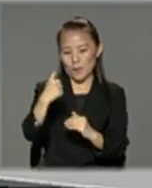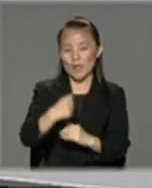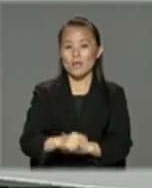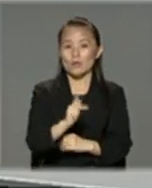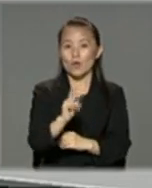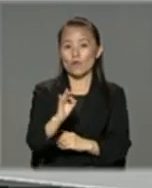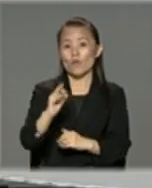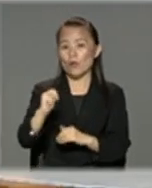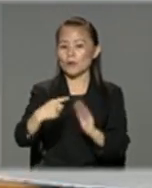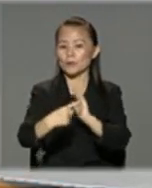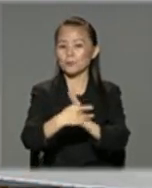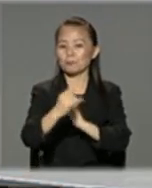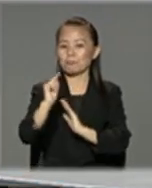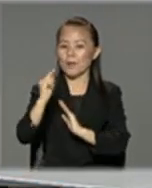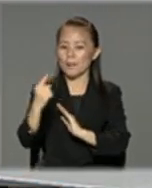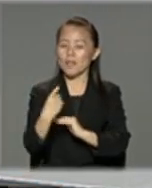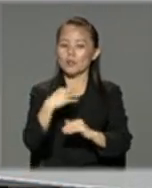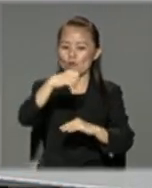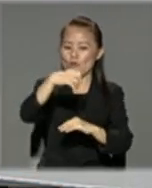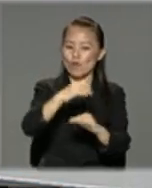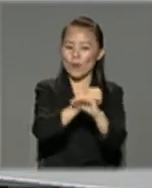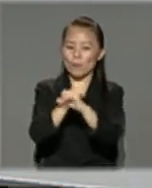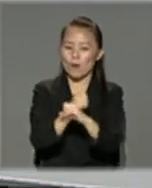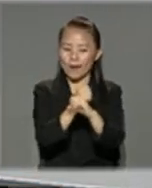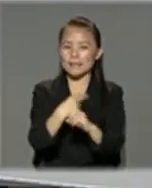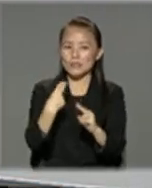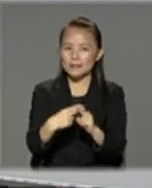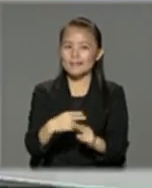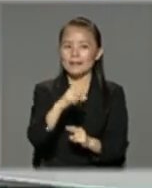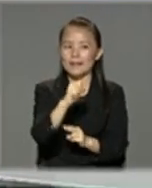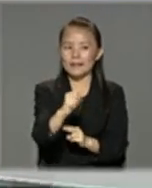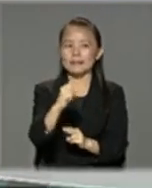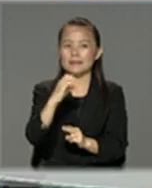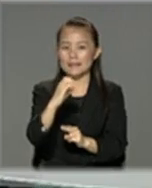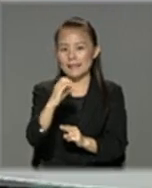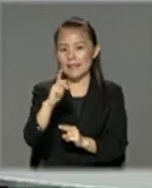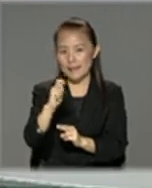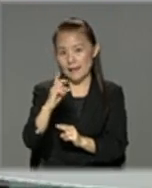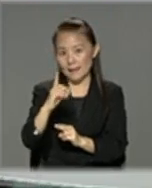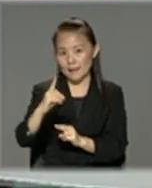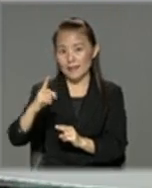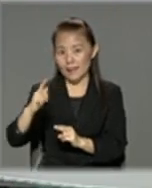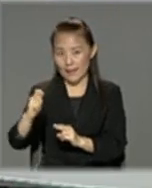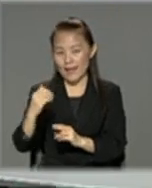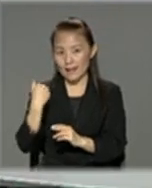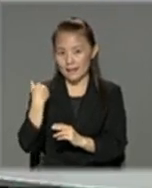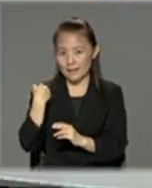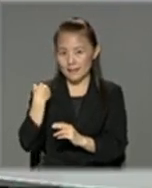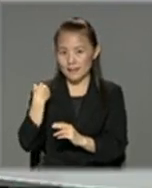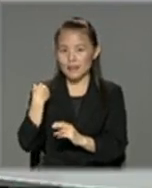ได้นำเทคโนโลยีควบคุมระบบไฟฟ้าที่เรียกว่าsca Supervisor Control and Data